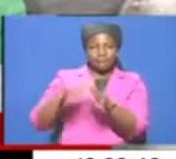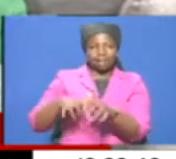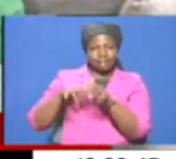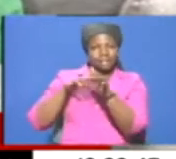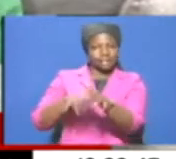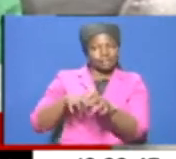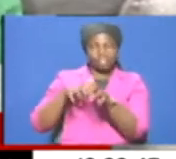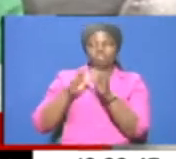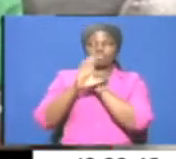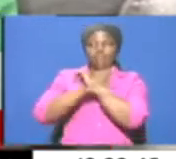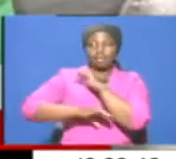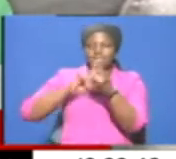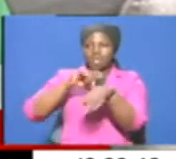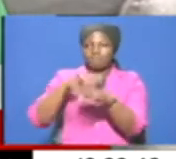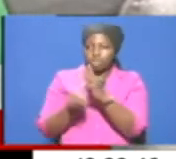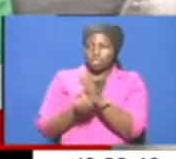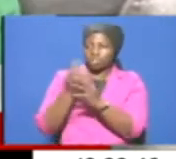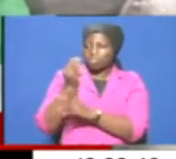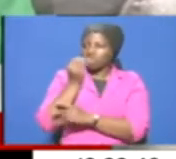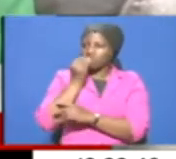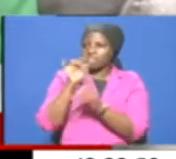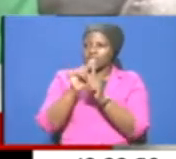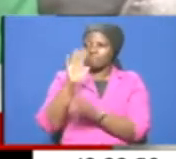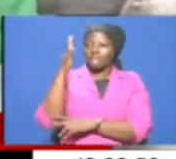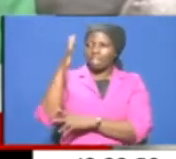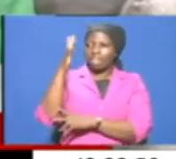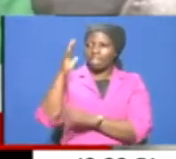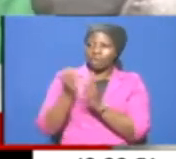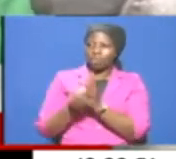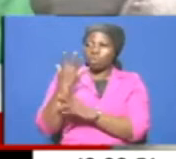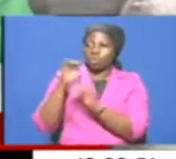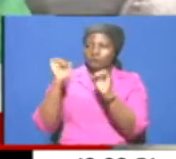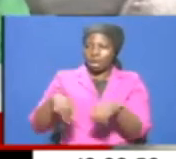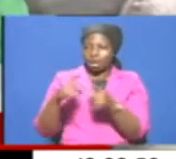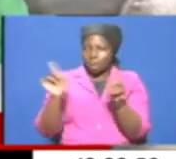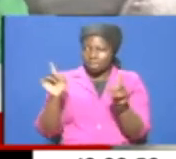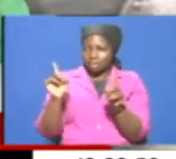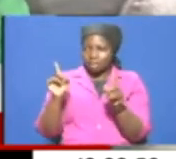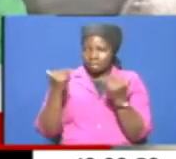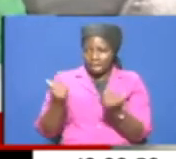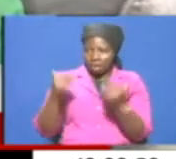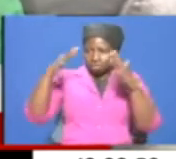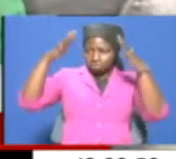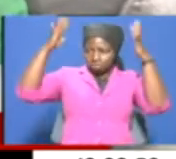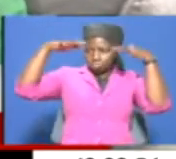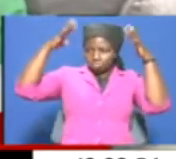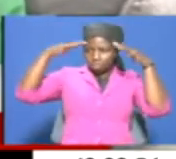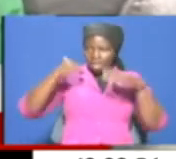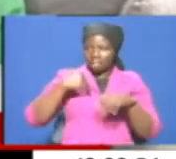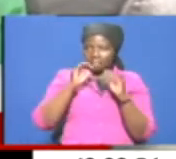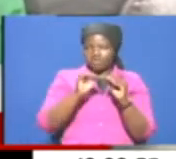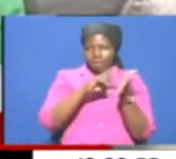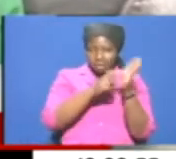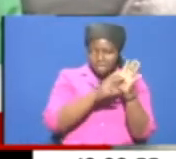Tukisha kuza chakula hata mishe inaweza kuwa. Lakini vile hakuna mvua hata chakula yenyewe